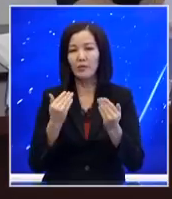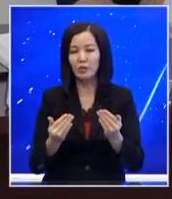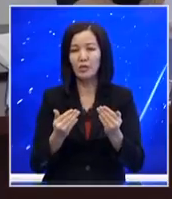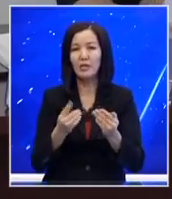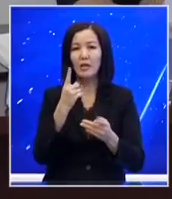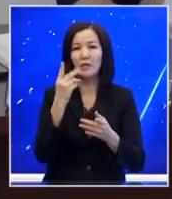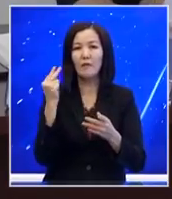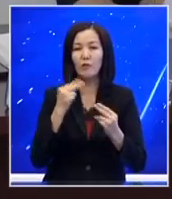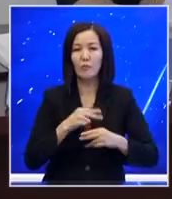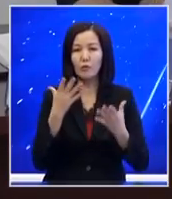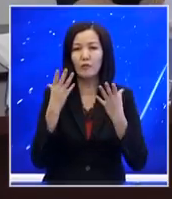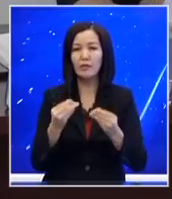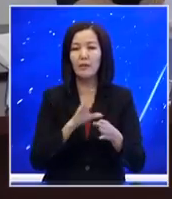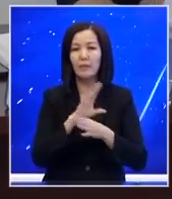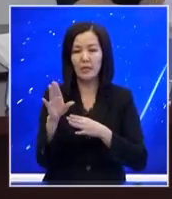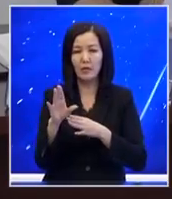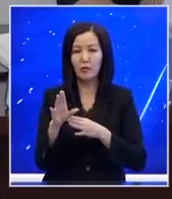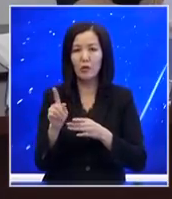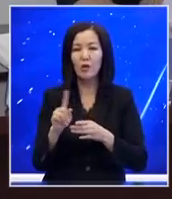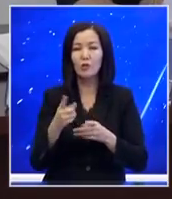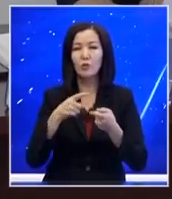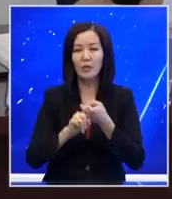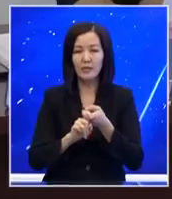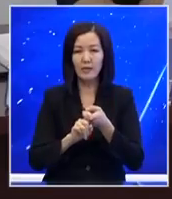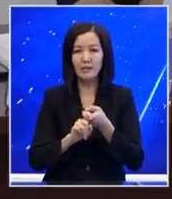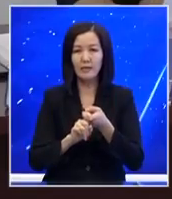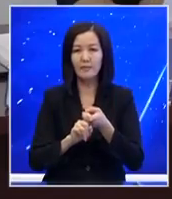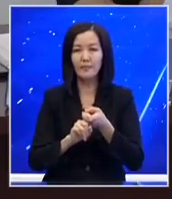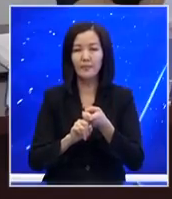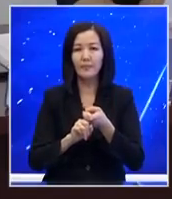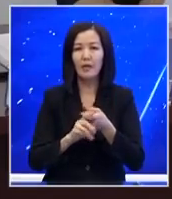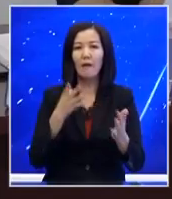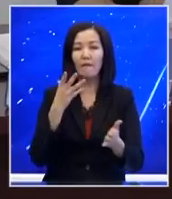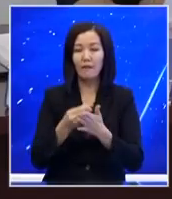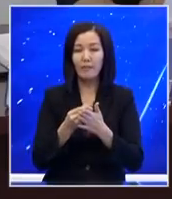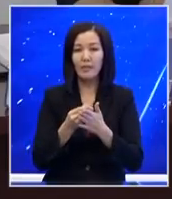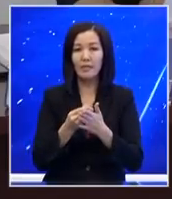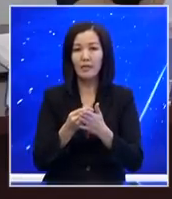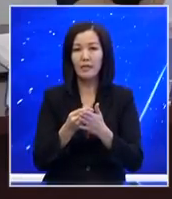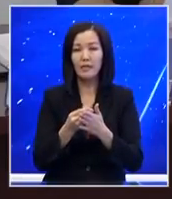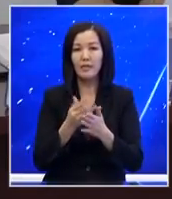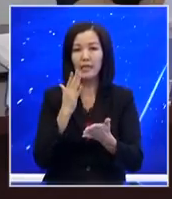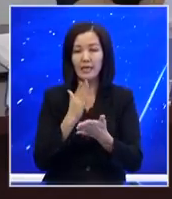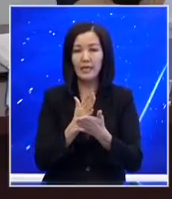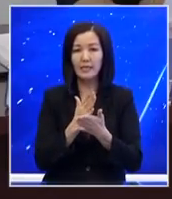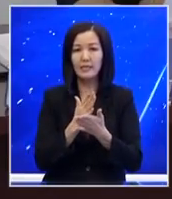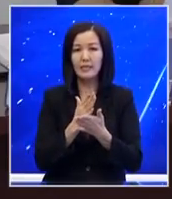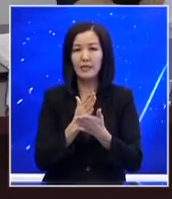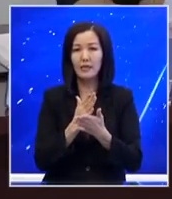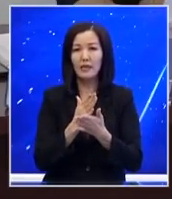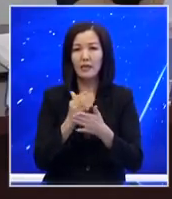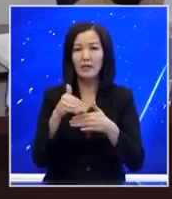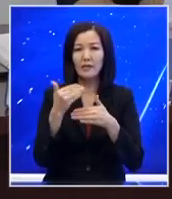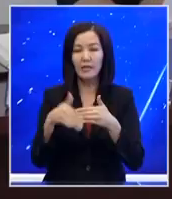течение 1 рабочего дня, материалы передаются. То, что касается непосредственно выплаты, уже есть немножко